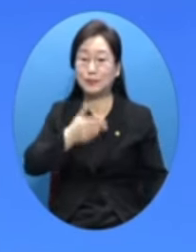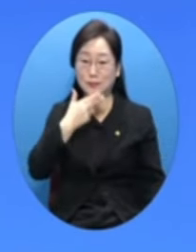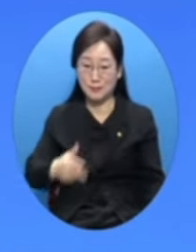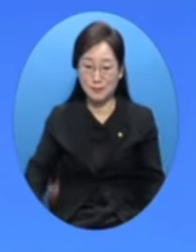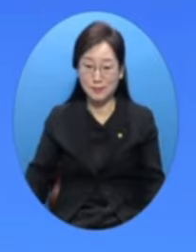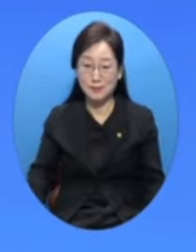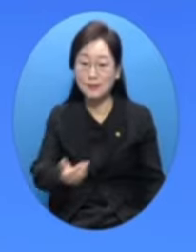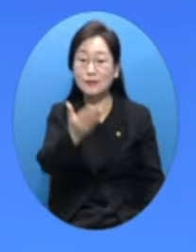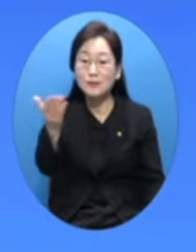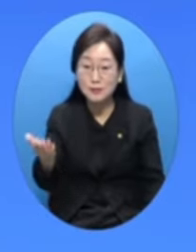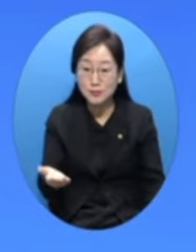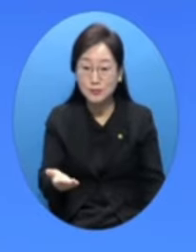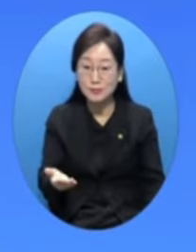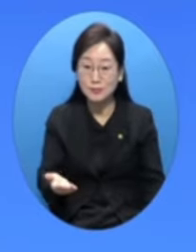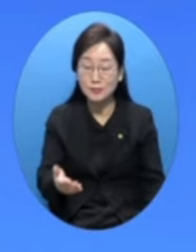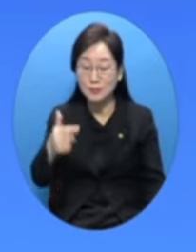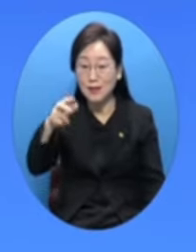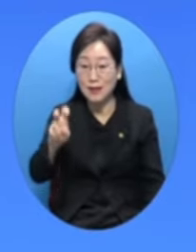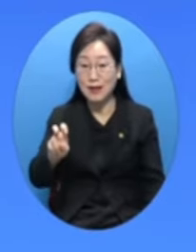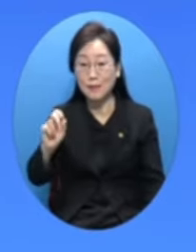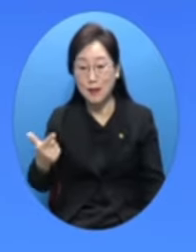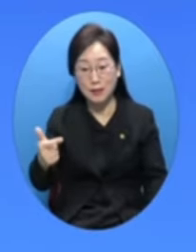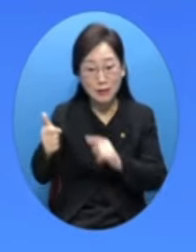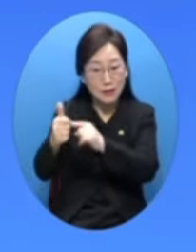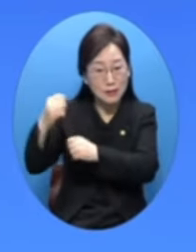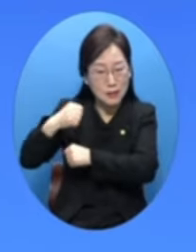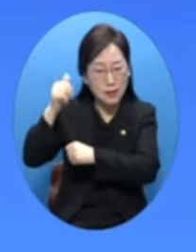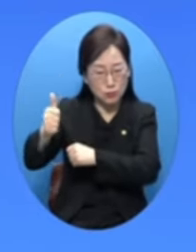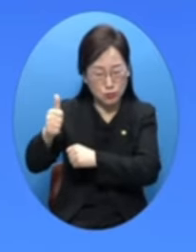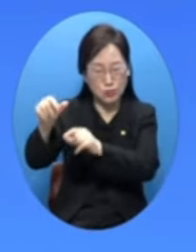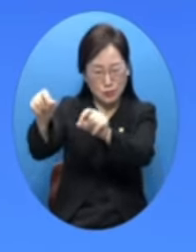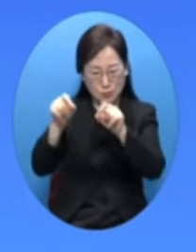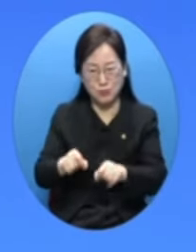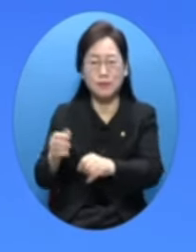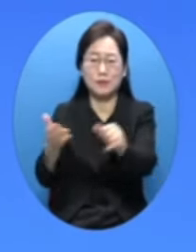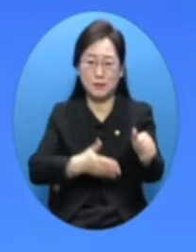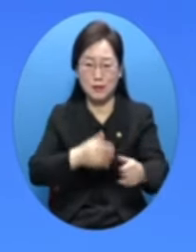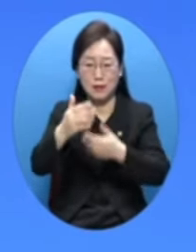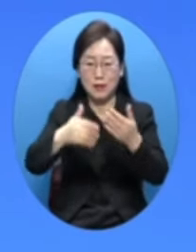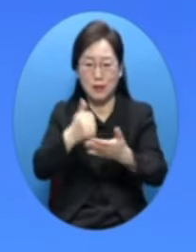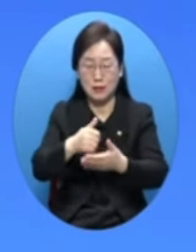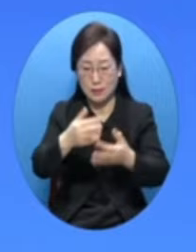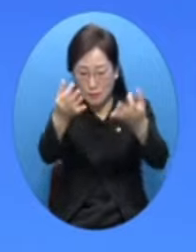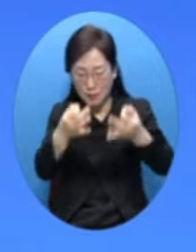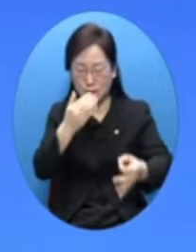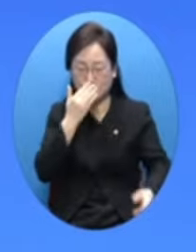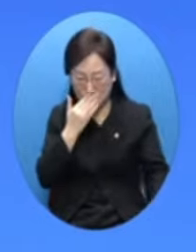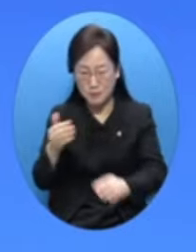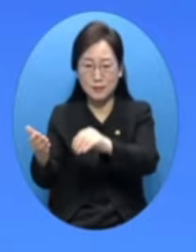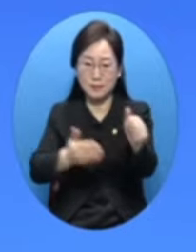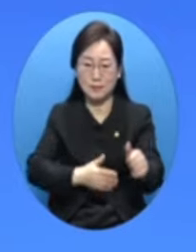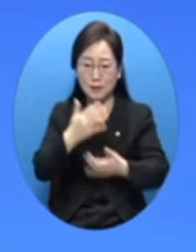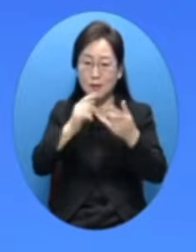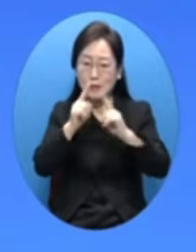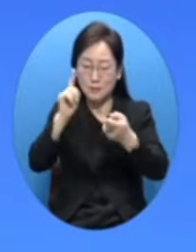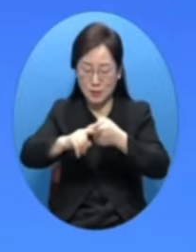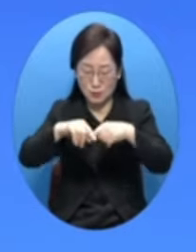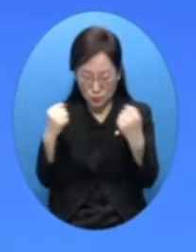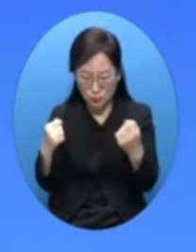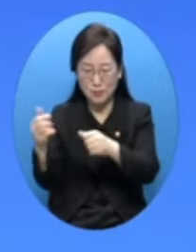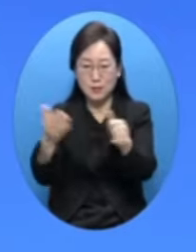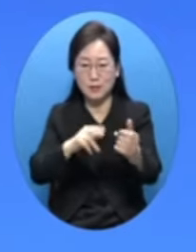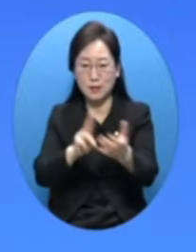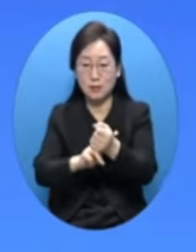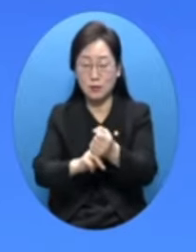여러분, 나만 장군이 되기를 바랍니다. 하나님 앞에서 낮아지시기 바랍니다. 말씀에 순종하시기 바랍니다.